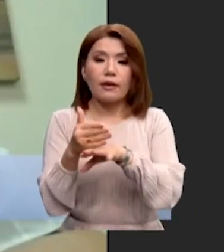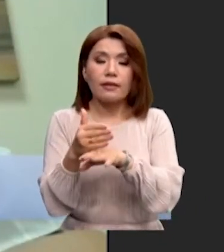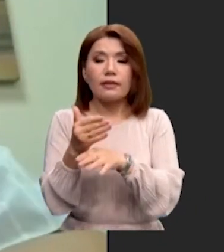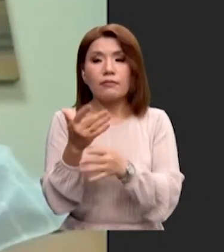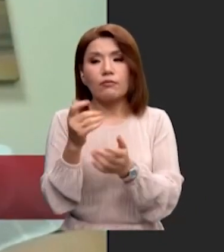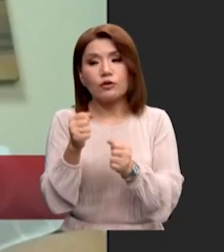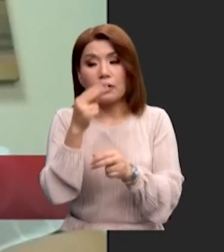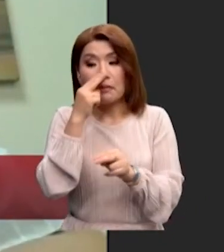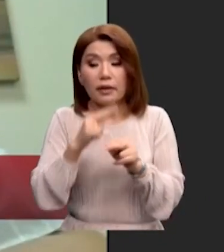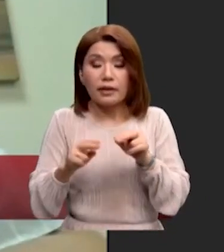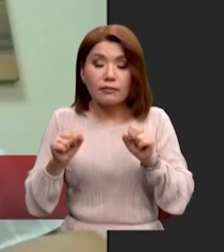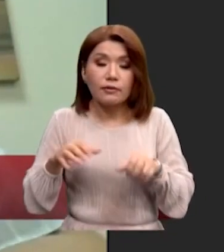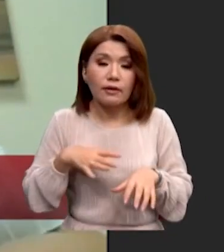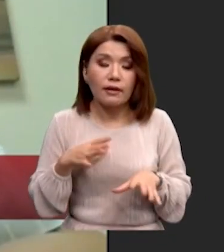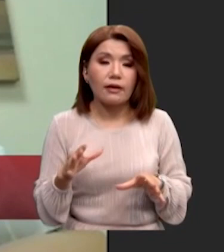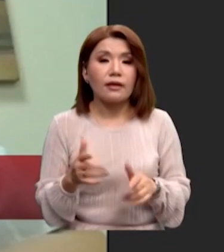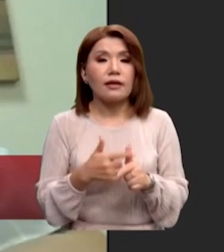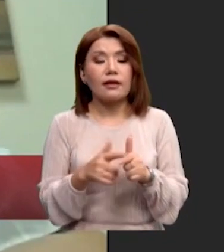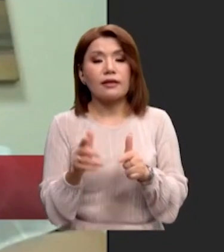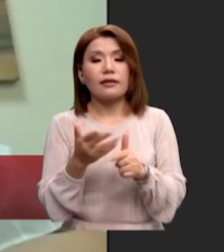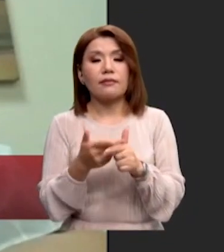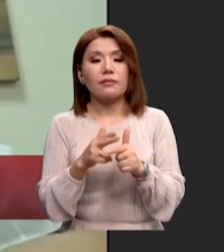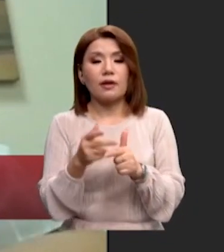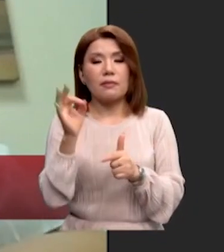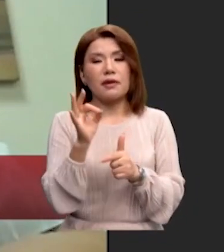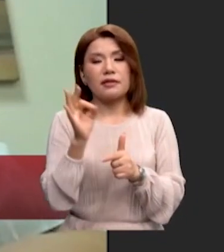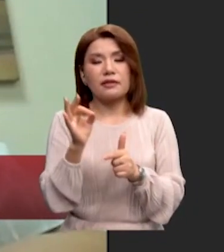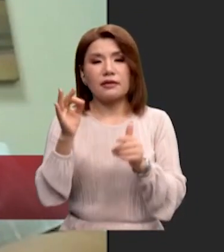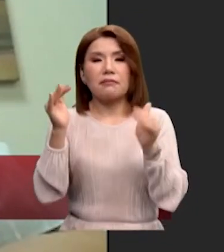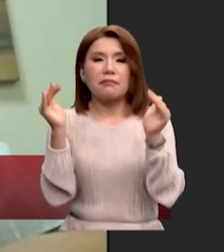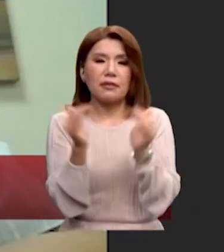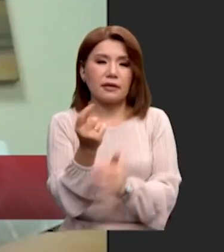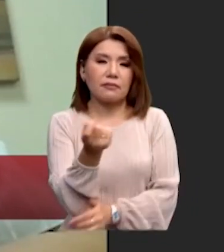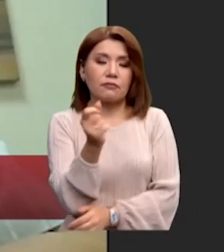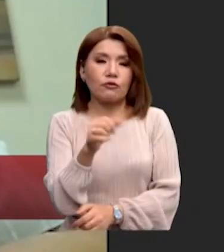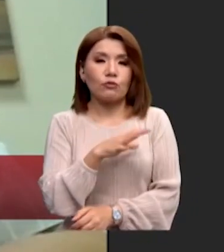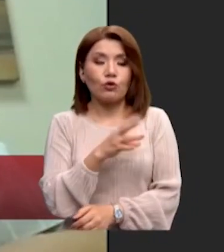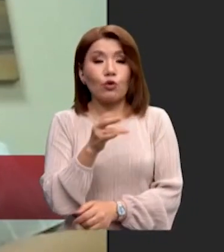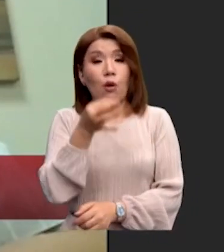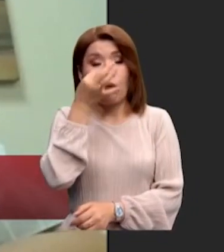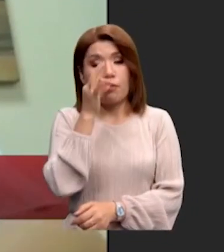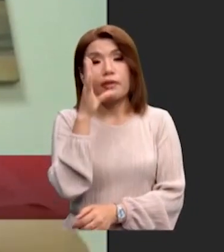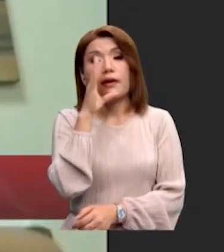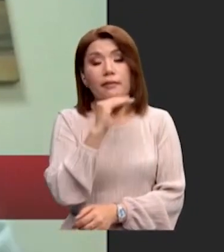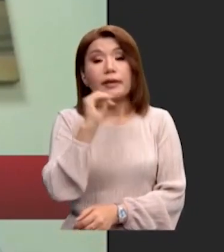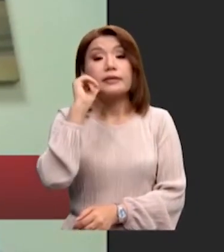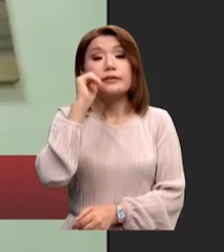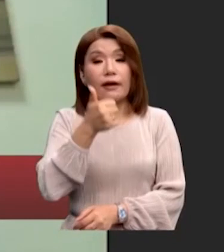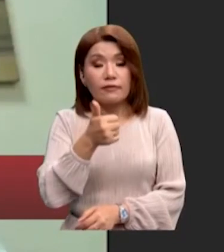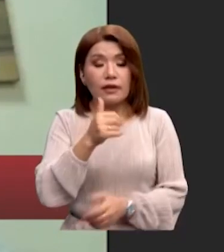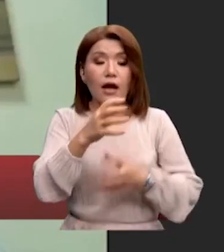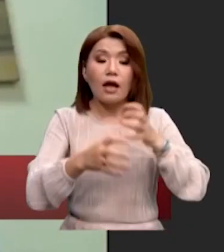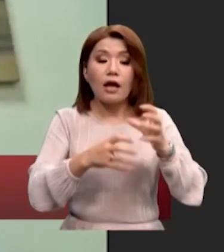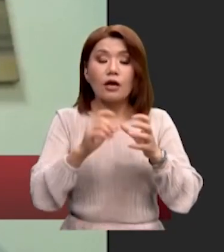біраз жоғалтып алуыңыз мүмкін, инвестициялық кірістілік өте аз болуы мүмкін, бірақ сізде тәжірибе бол. Бірақ ертең әлем